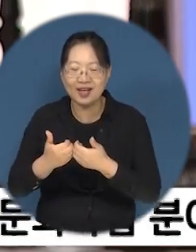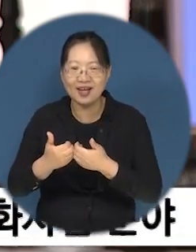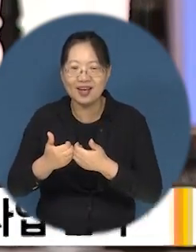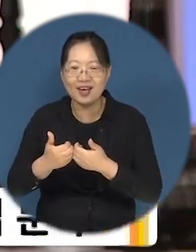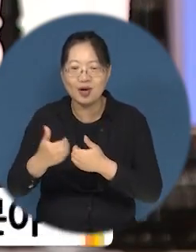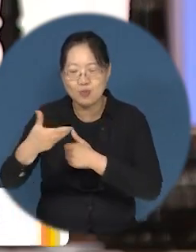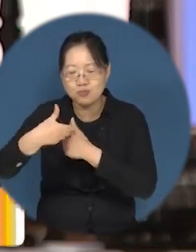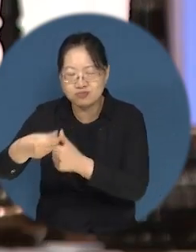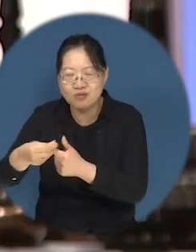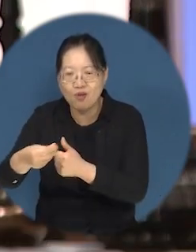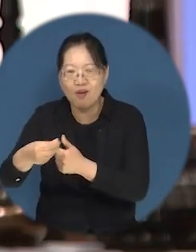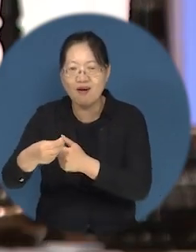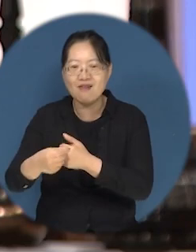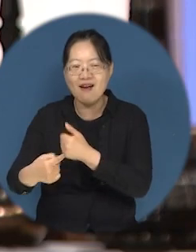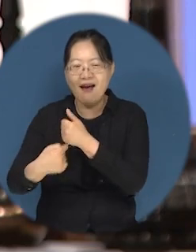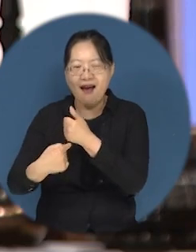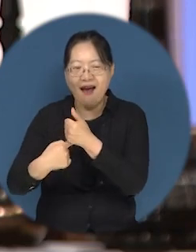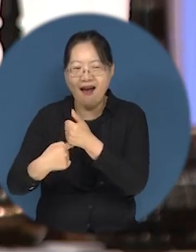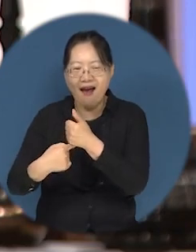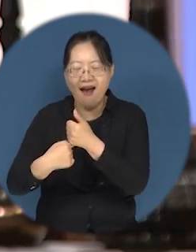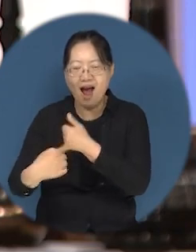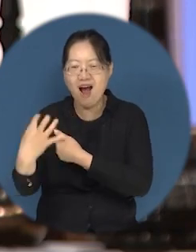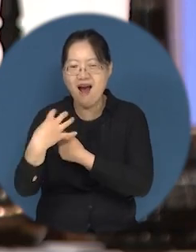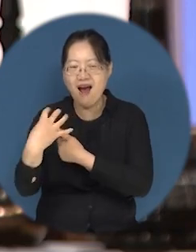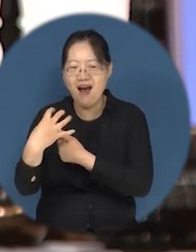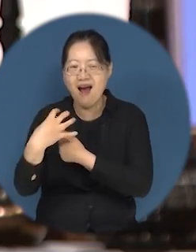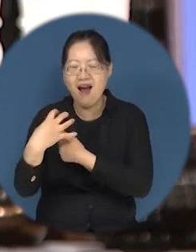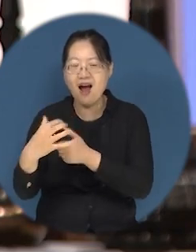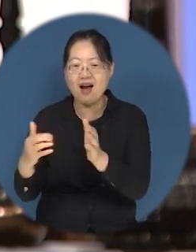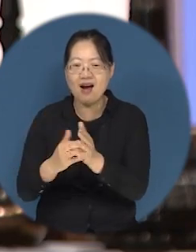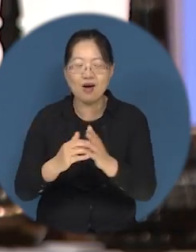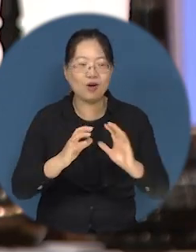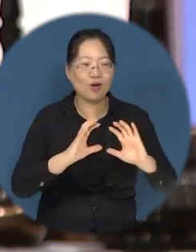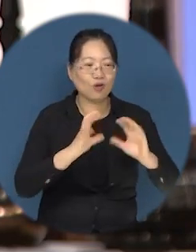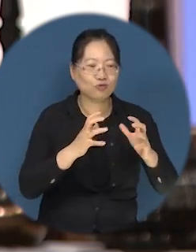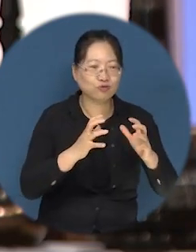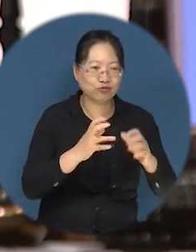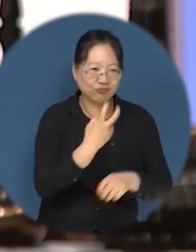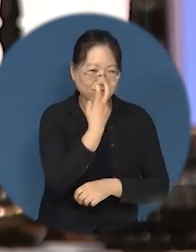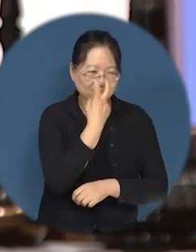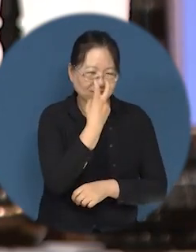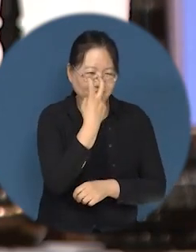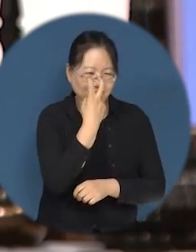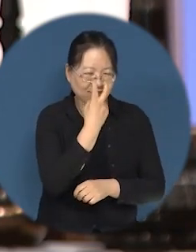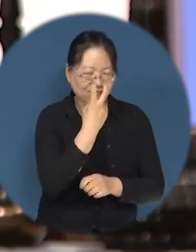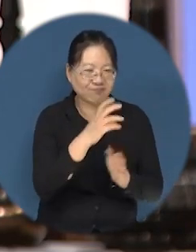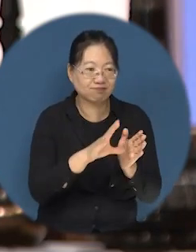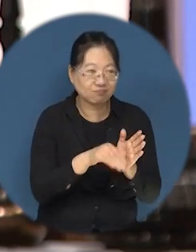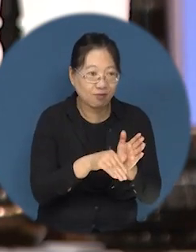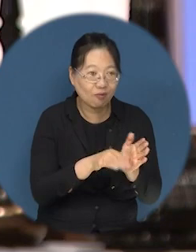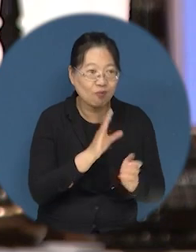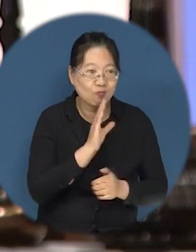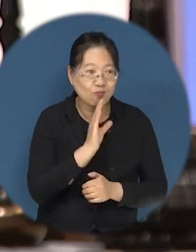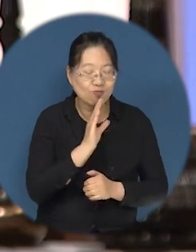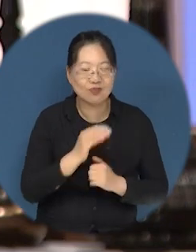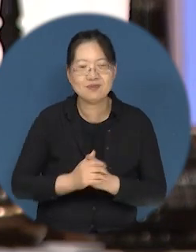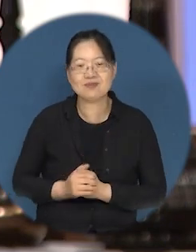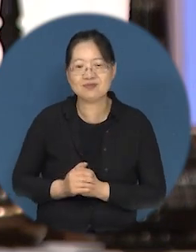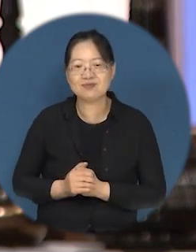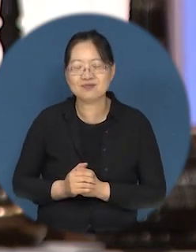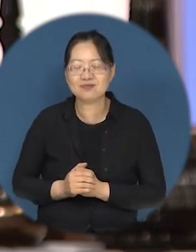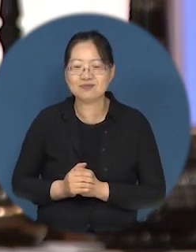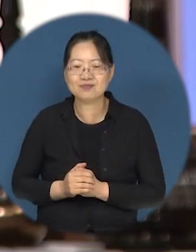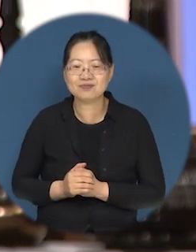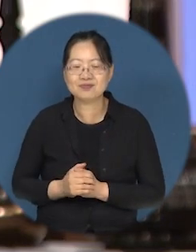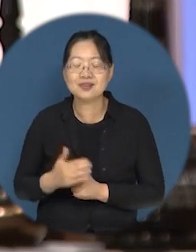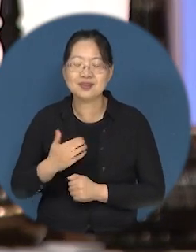이제 엄청나게 이제 질타를 받고 막 이럴 때인데 국정감사 이럴 예, 때 예. 어. 그 이제 가서 예. 예,